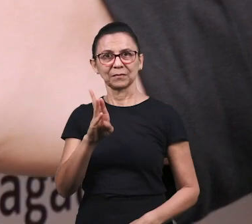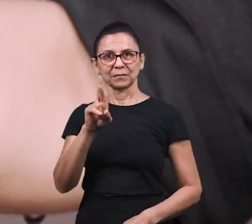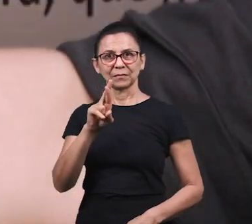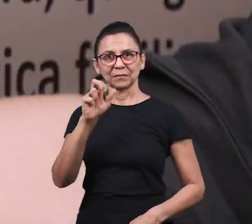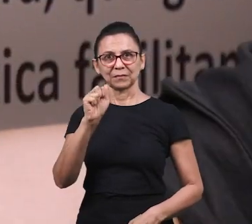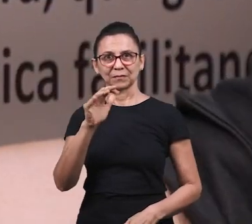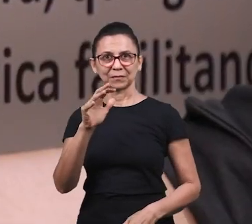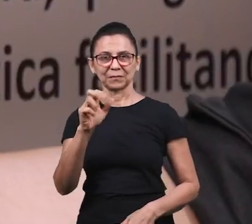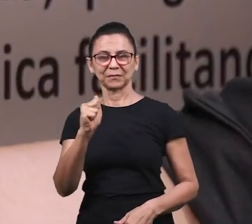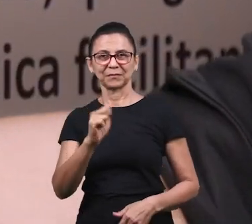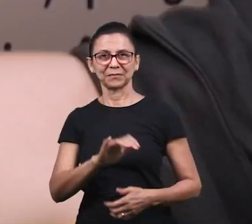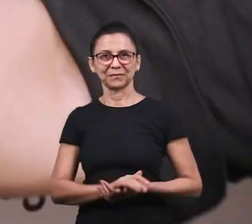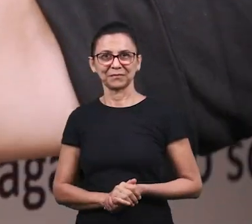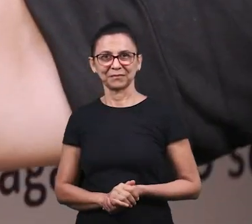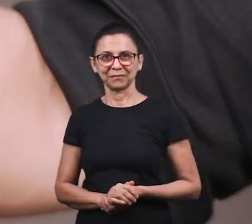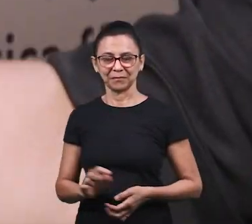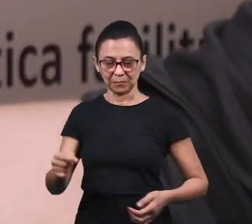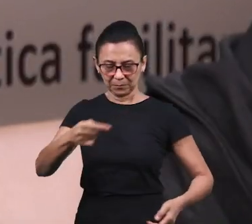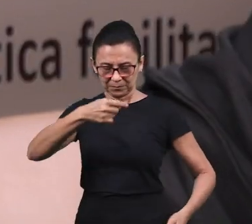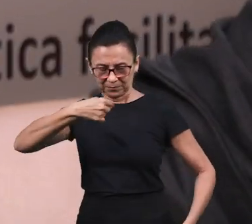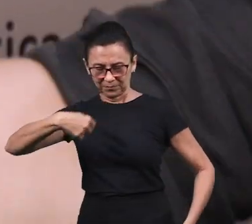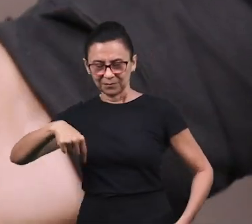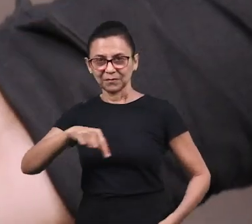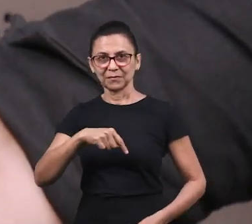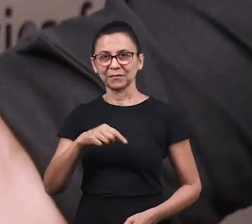la bouche,